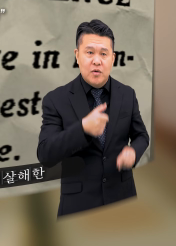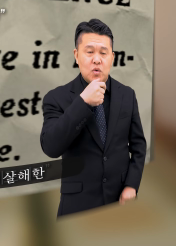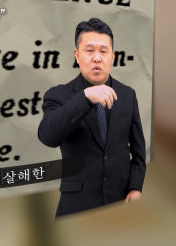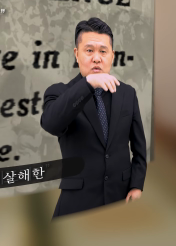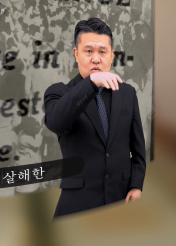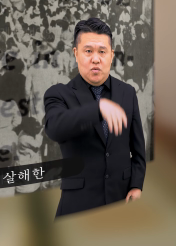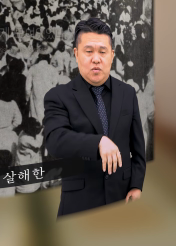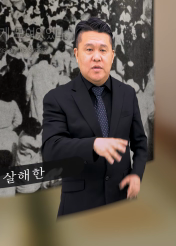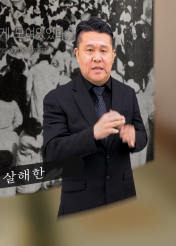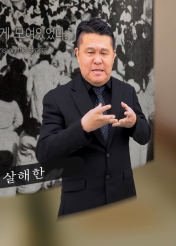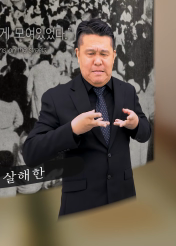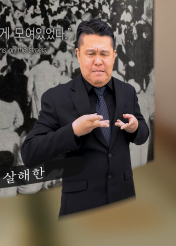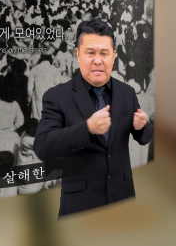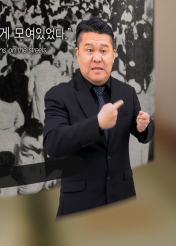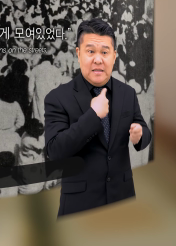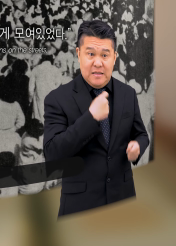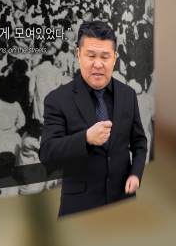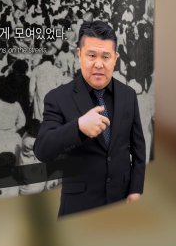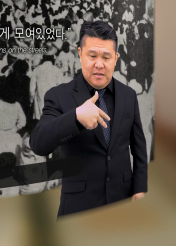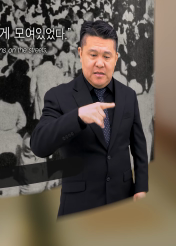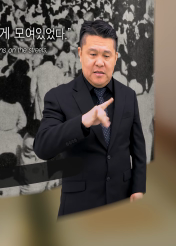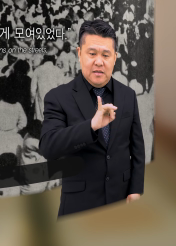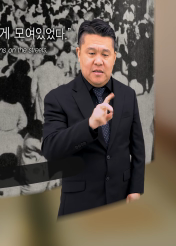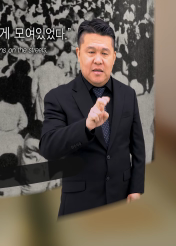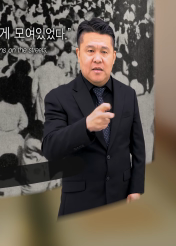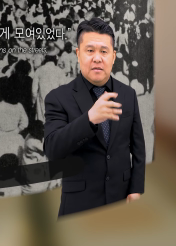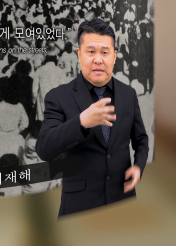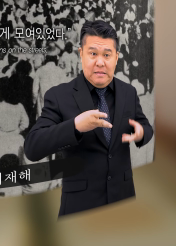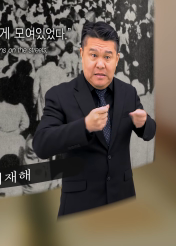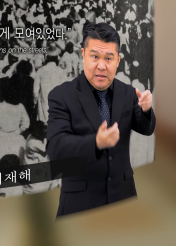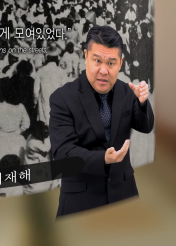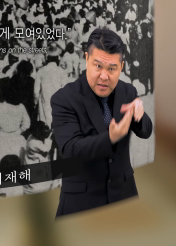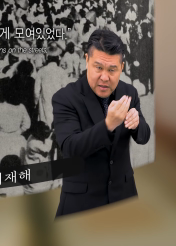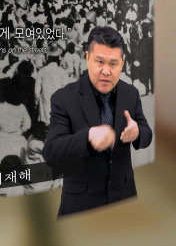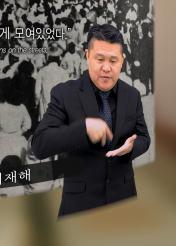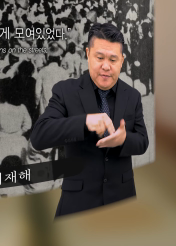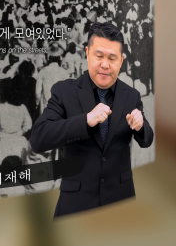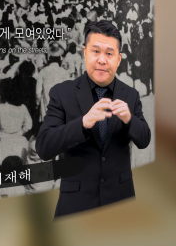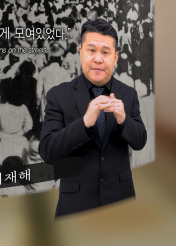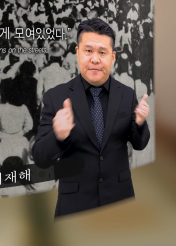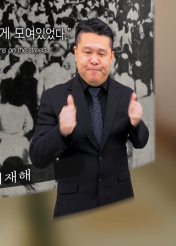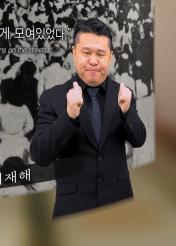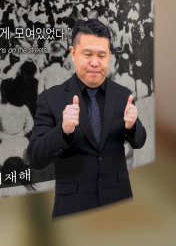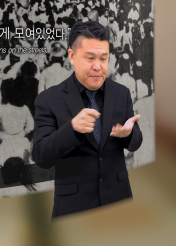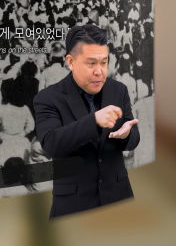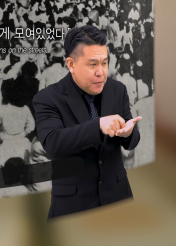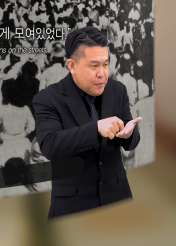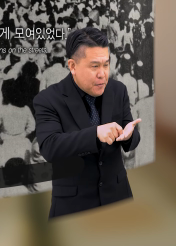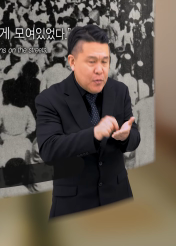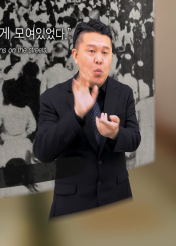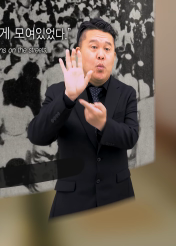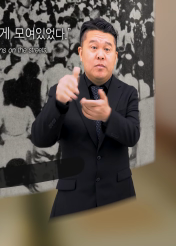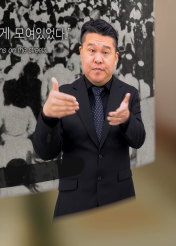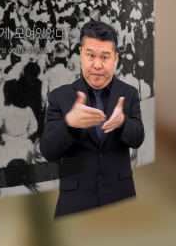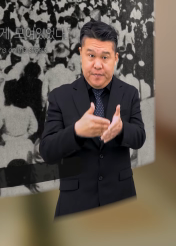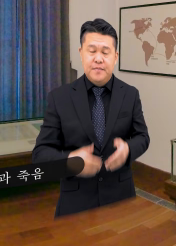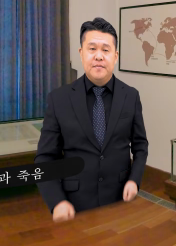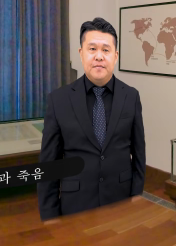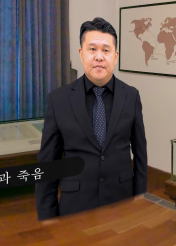제암리 주민들을 잔혹하게 살해한 제암리 학살 사건과 독립운동가들의 재판 과정을 취재해 보도하기도